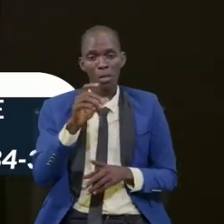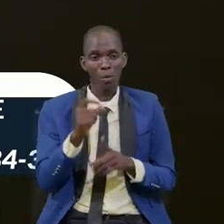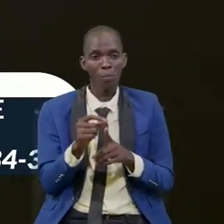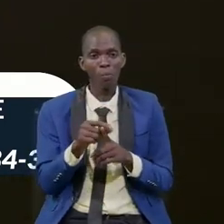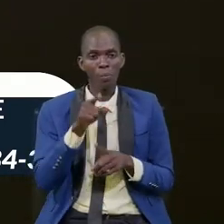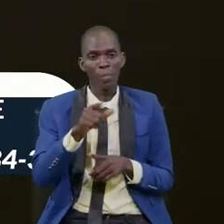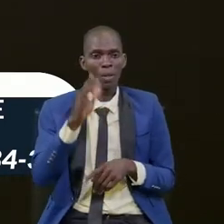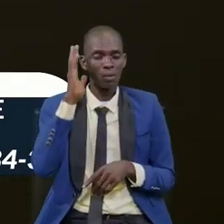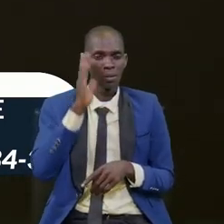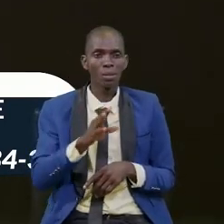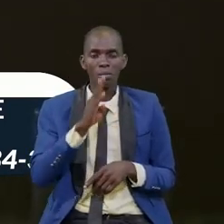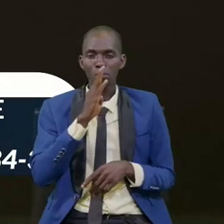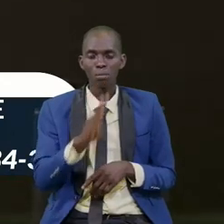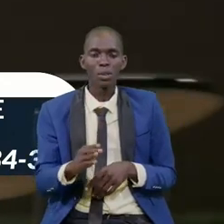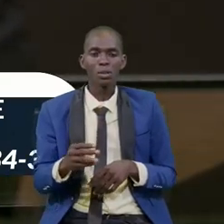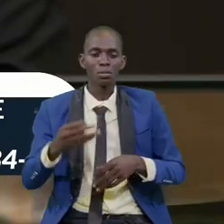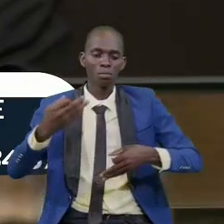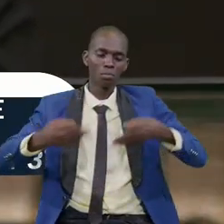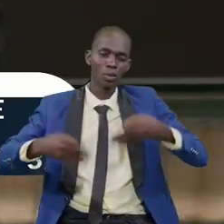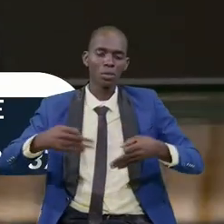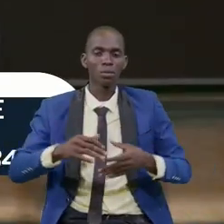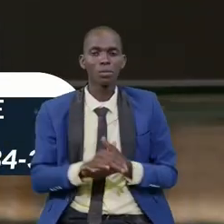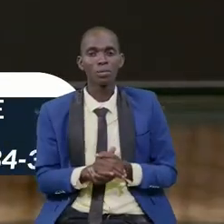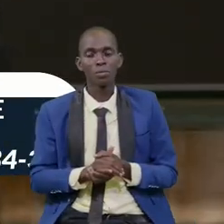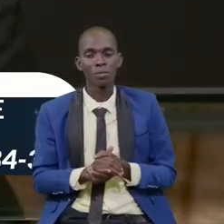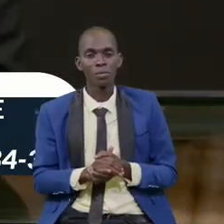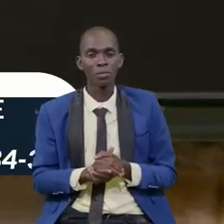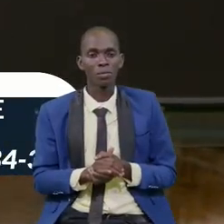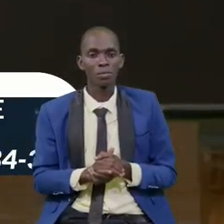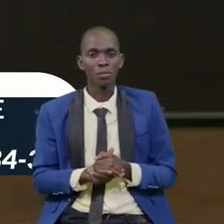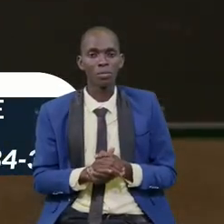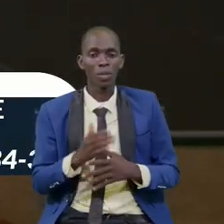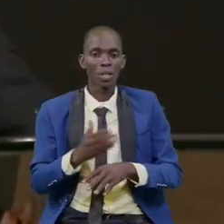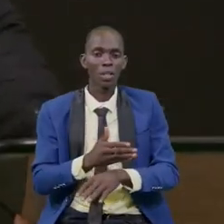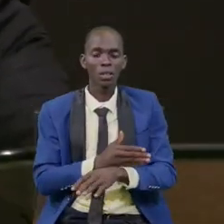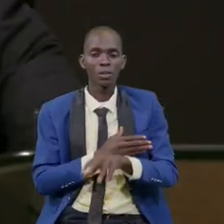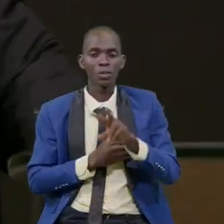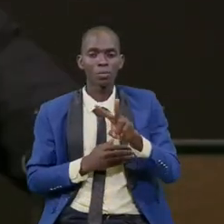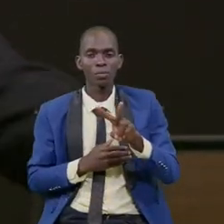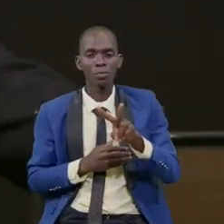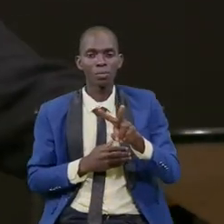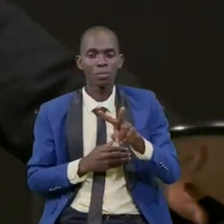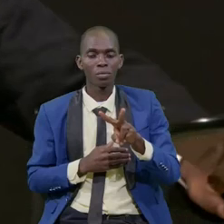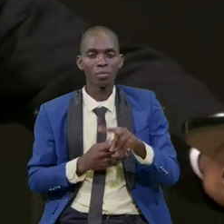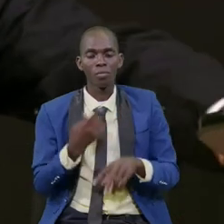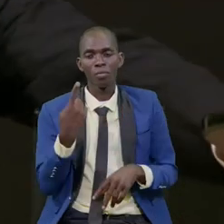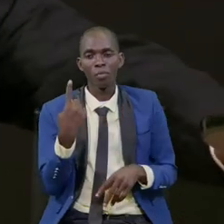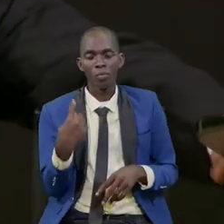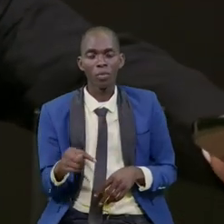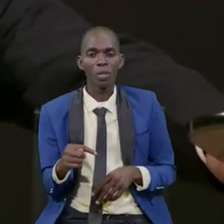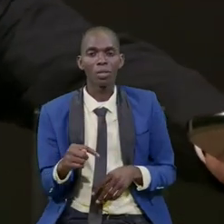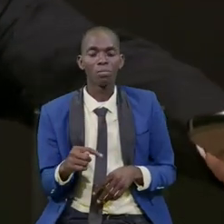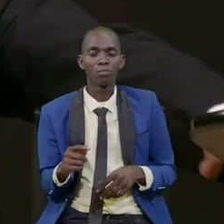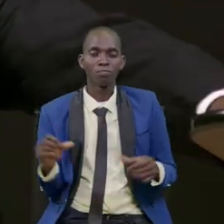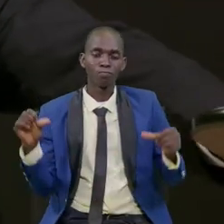seras condamné. Voyons numéro 2 ici. C'est